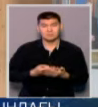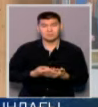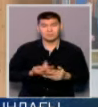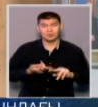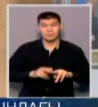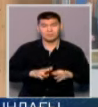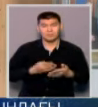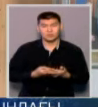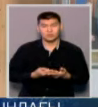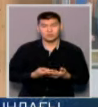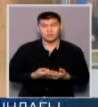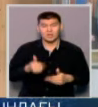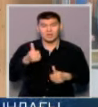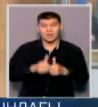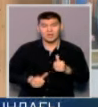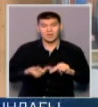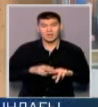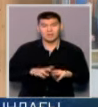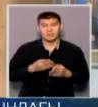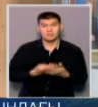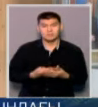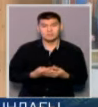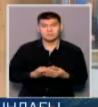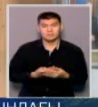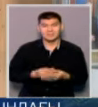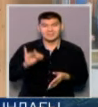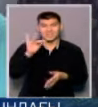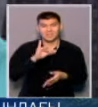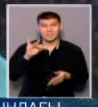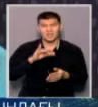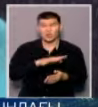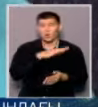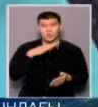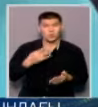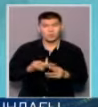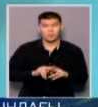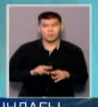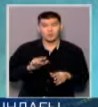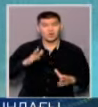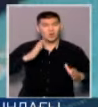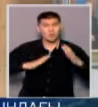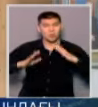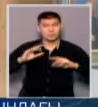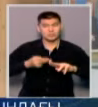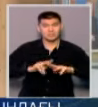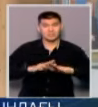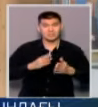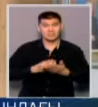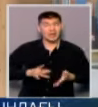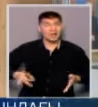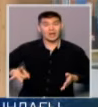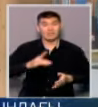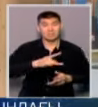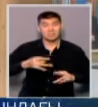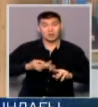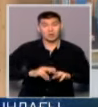бұл төңіректе әлі ашылар жақ тарихи беттер көп ақ. Университеттің қабырғасында